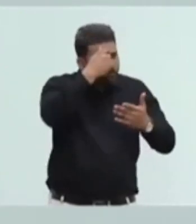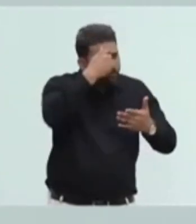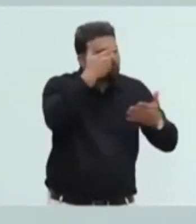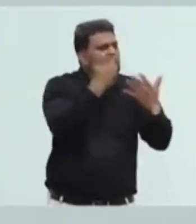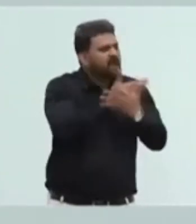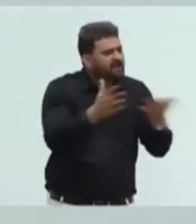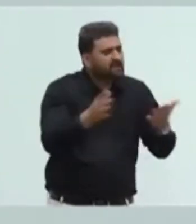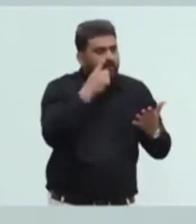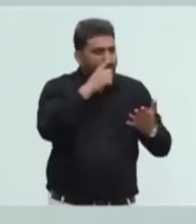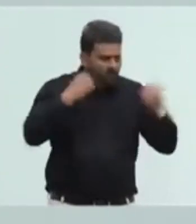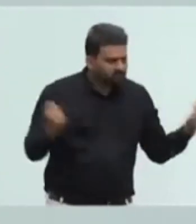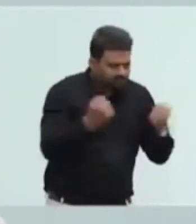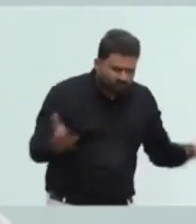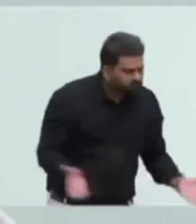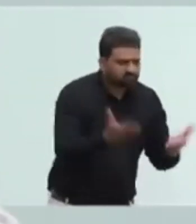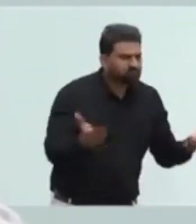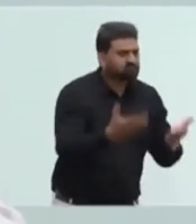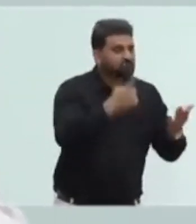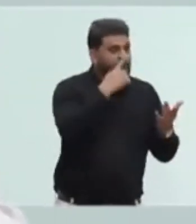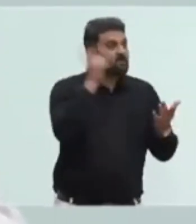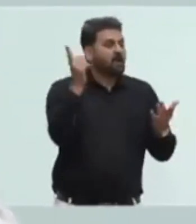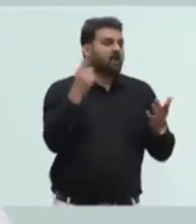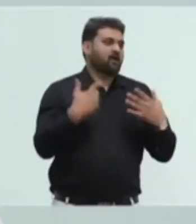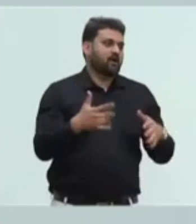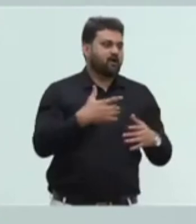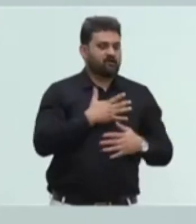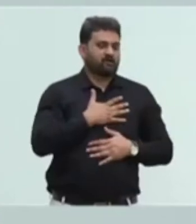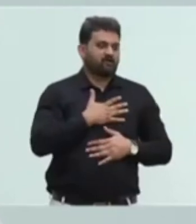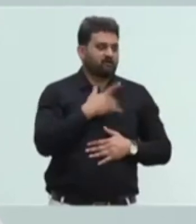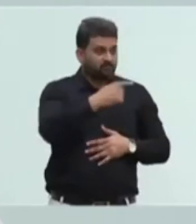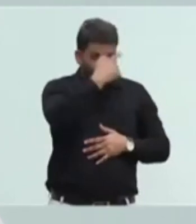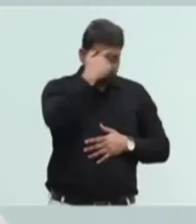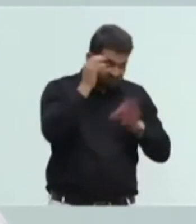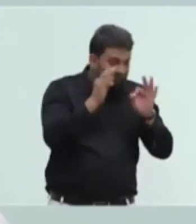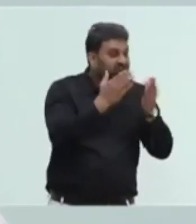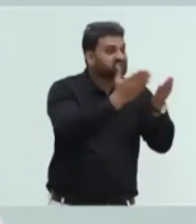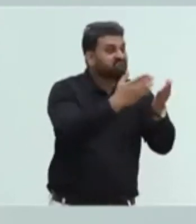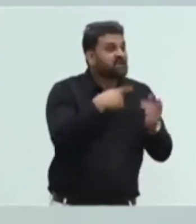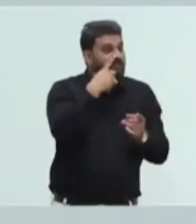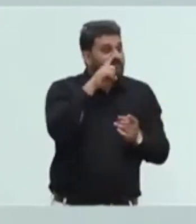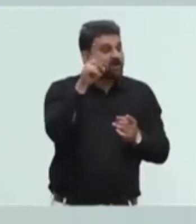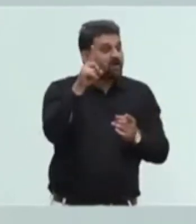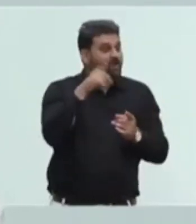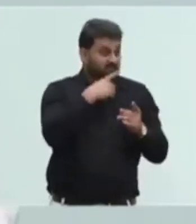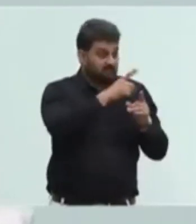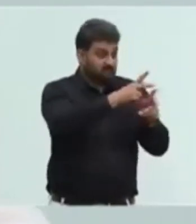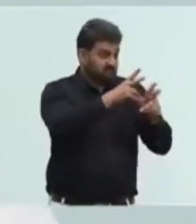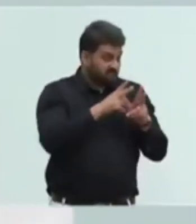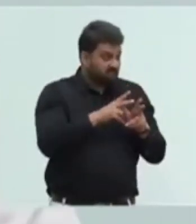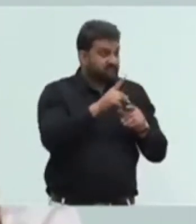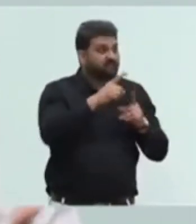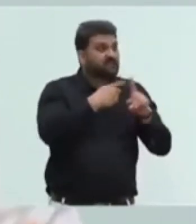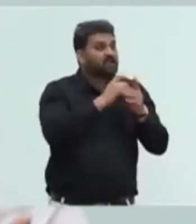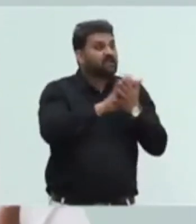खड़े रहने के लिए आपको तैयार करती थी मैसेज में आप बड़े भाग्यवान है और आपने बताया कि अपने